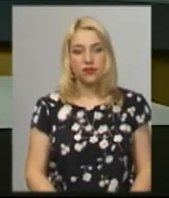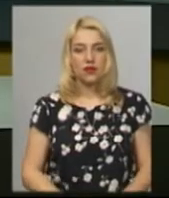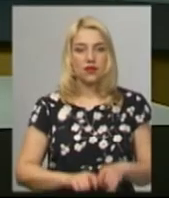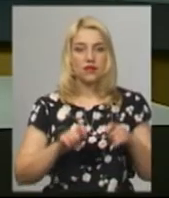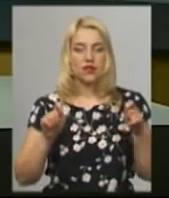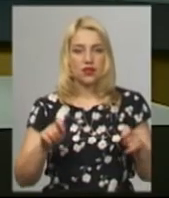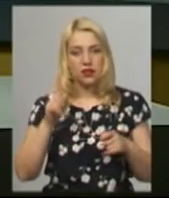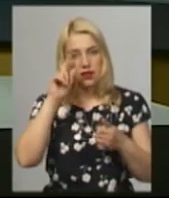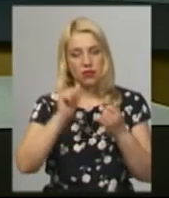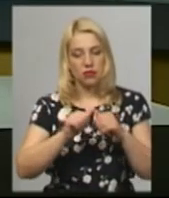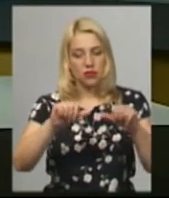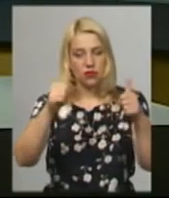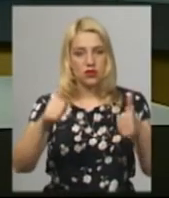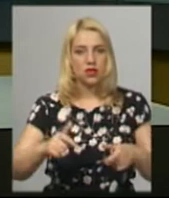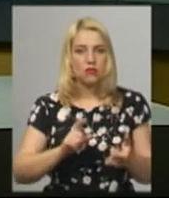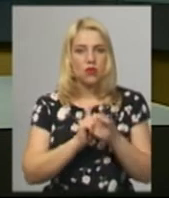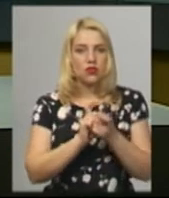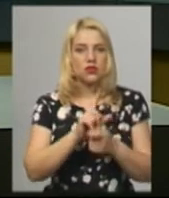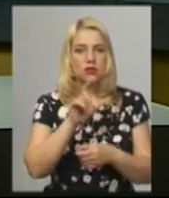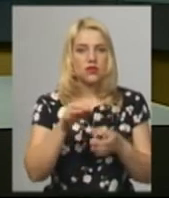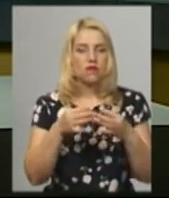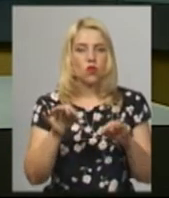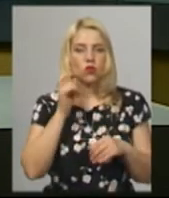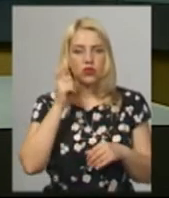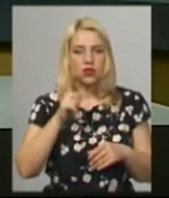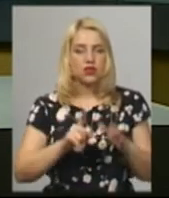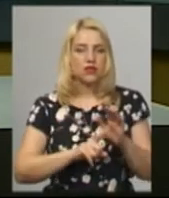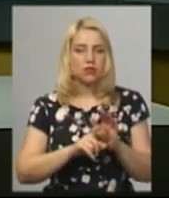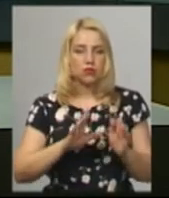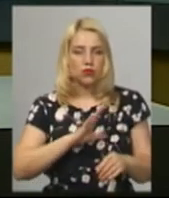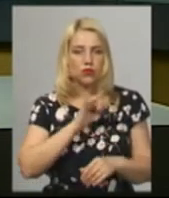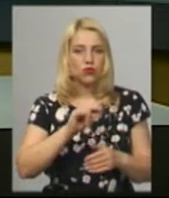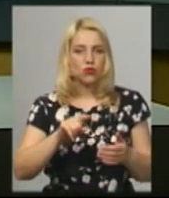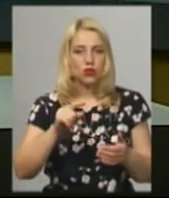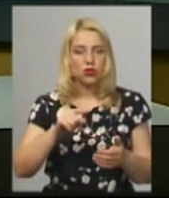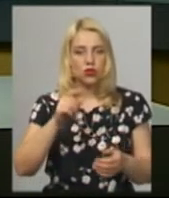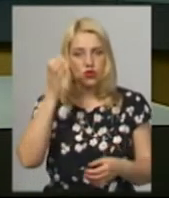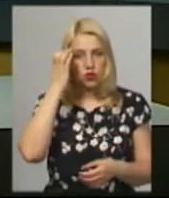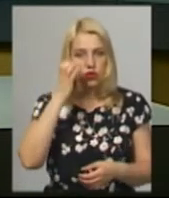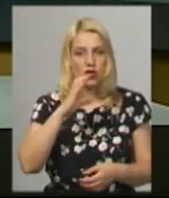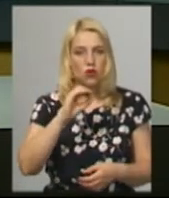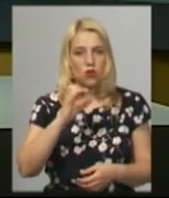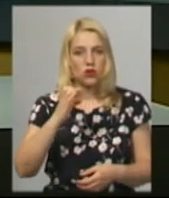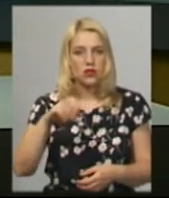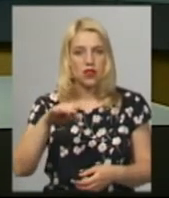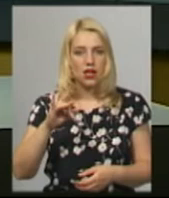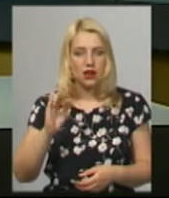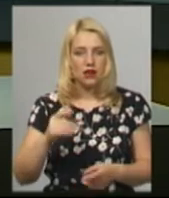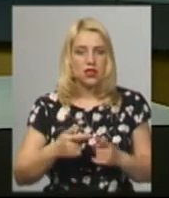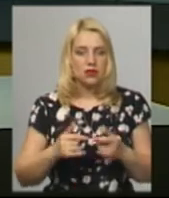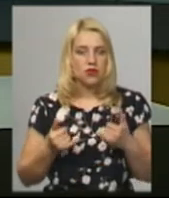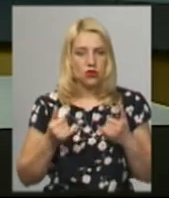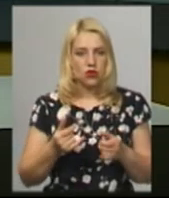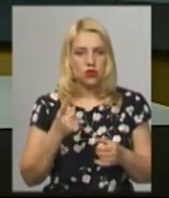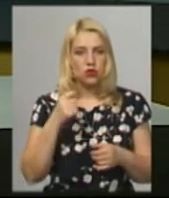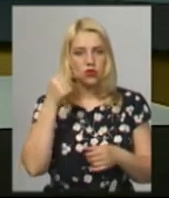Відкриття пам'ятного знаку борцям за волю України відбулося в Чорному острові, що у Хмельницькому районі. Захід приурочили на честь 100-річчя